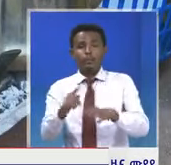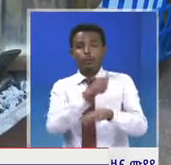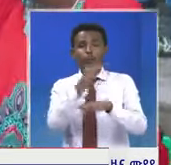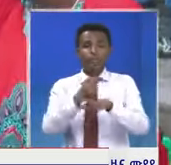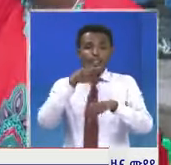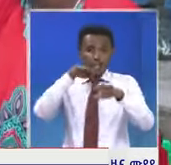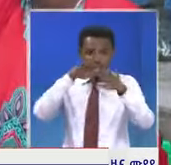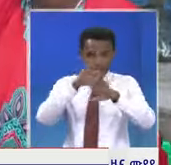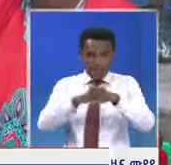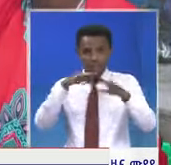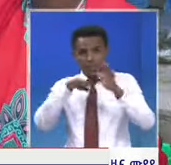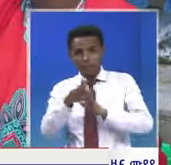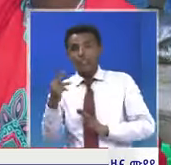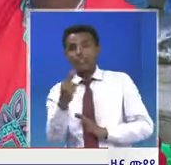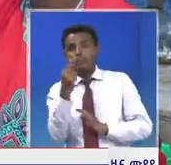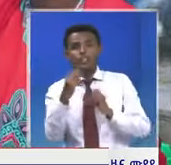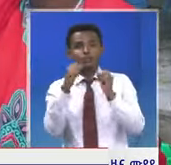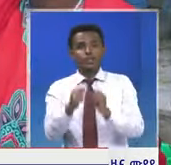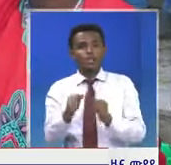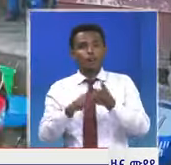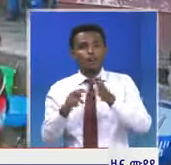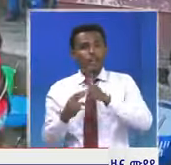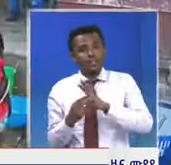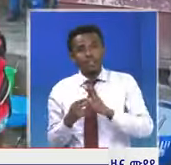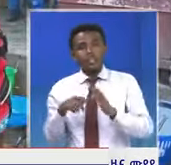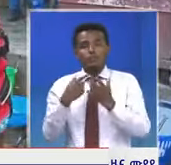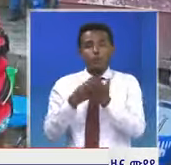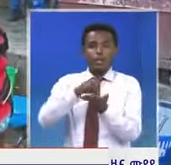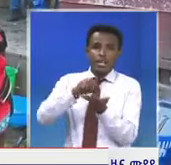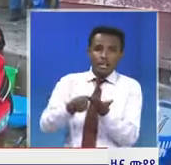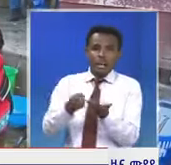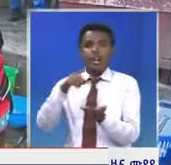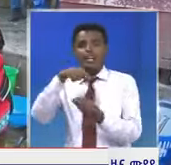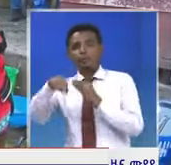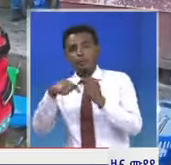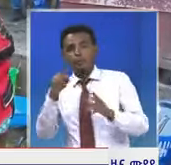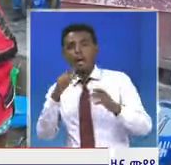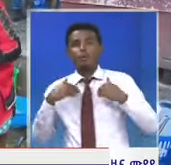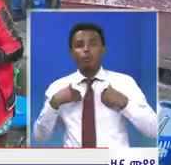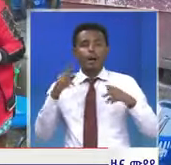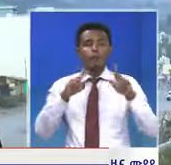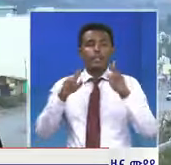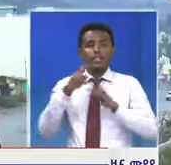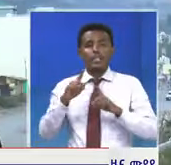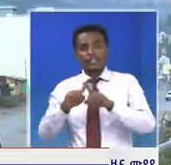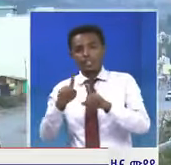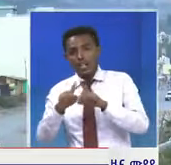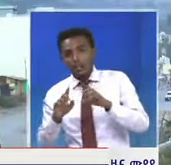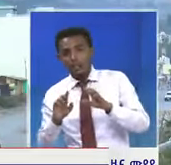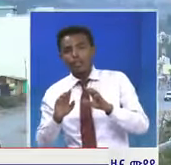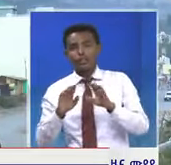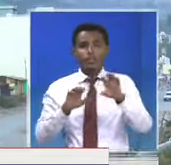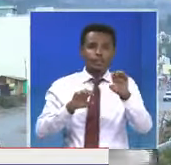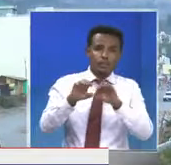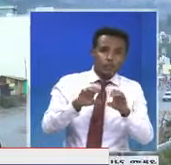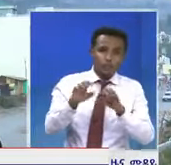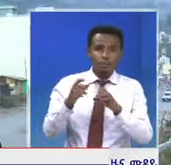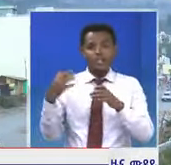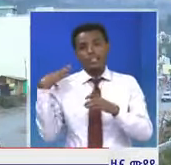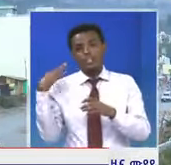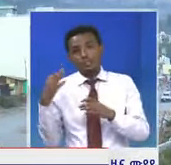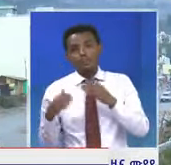ገብተን ለመጠቀም ችለናል ማለት ነውና ወልዲያና አካባቢው ያለው ማህበረሰብ የተለያዩ ድርጅቶችን እና የተለያዩ በግለሰብ